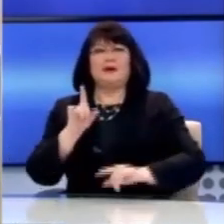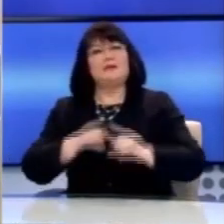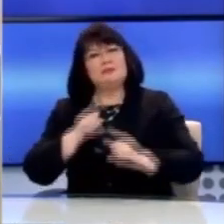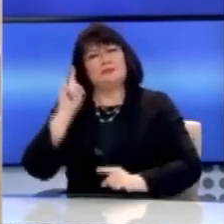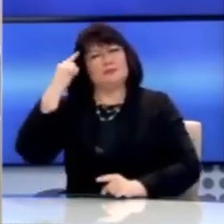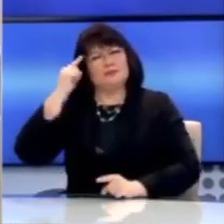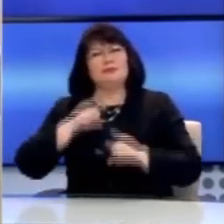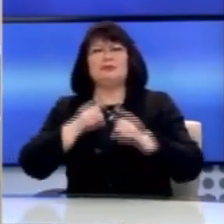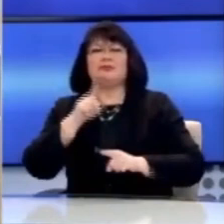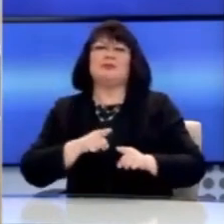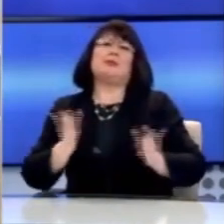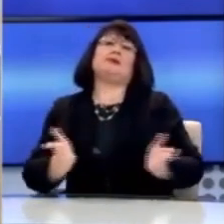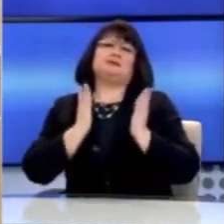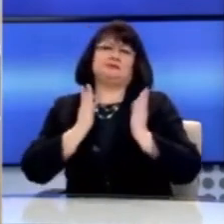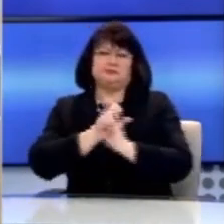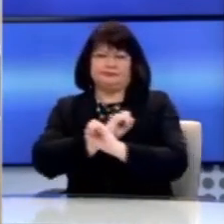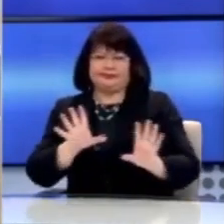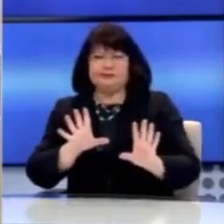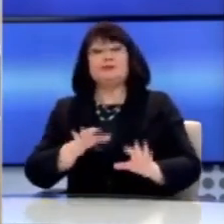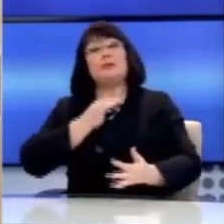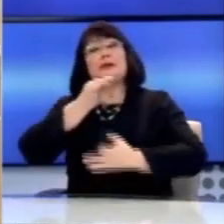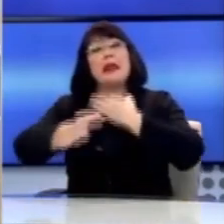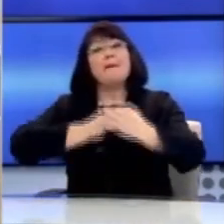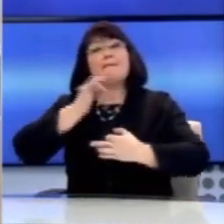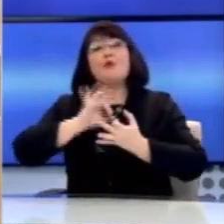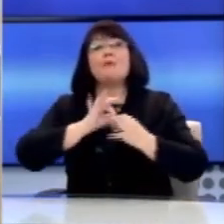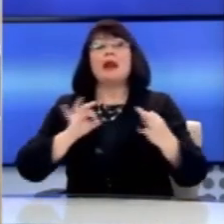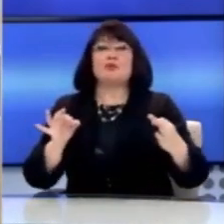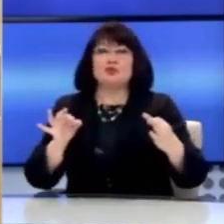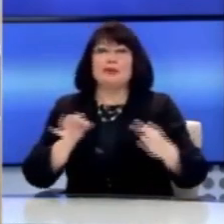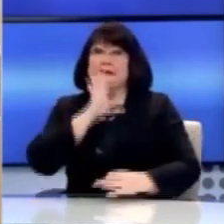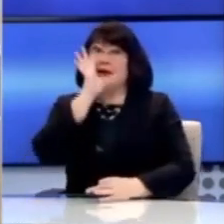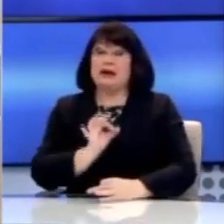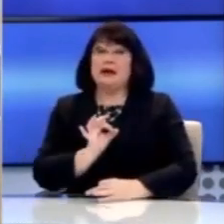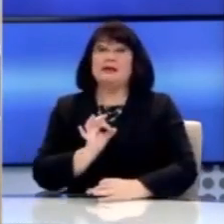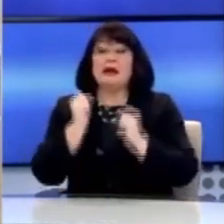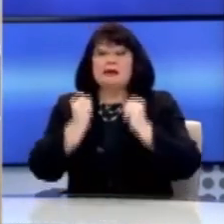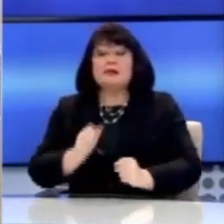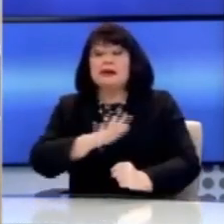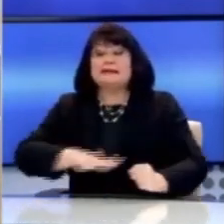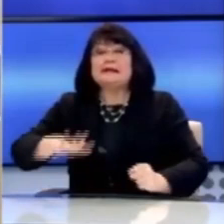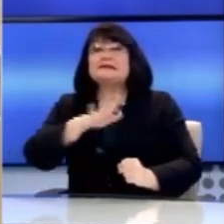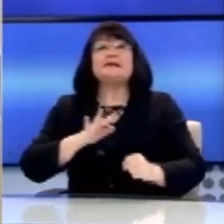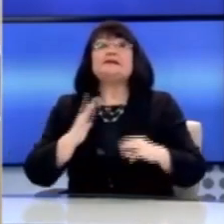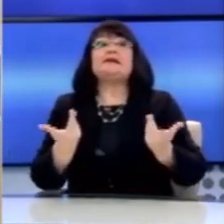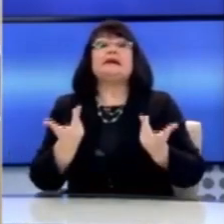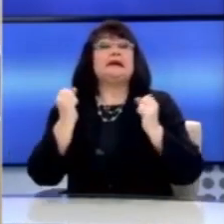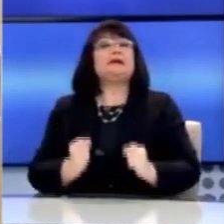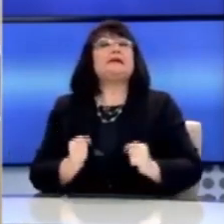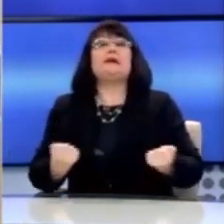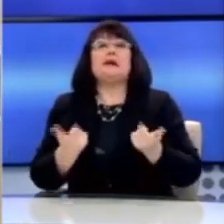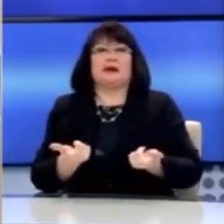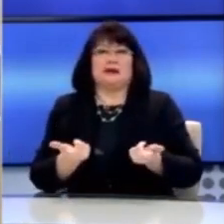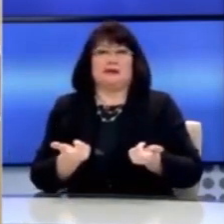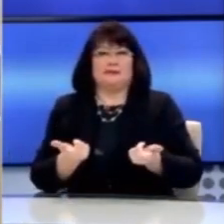μερικές φορές διακινούνται και να περιγραφεί με τη γλώσσα της αλήθειας η κατάσταση η οποία επικρατεί